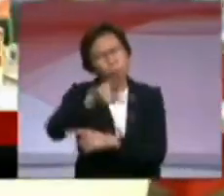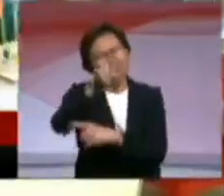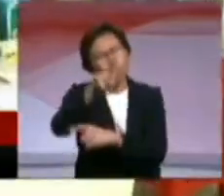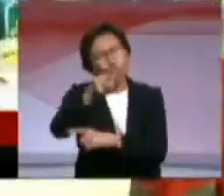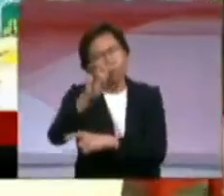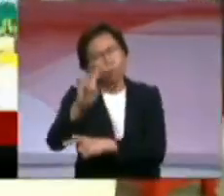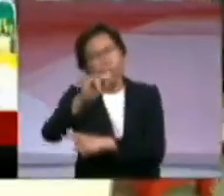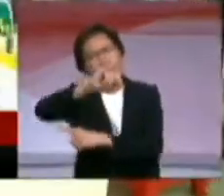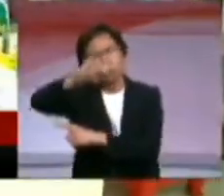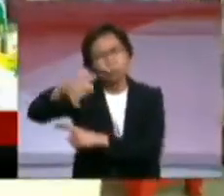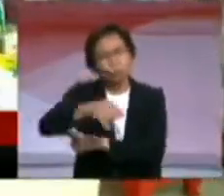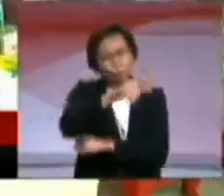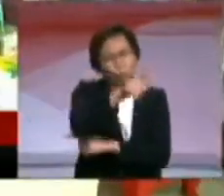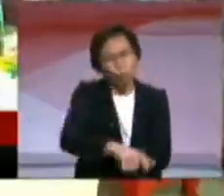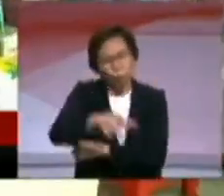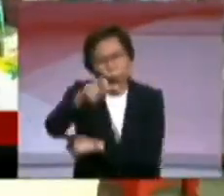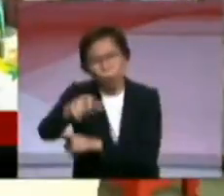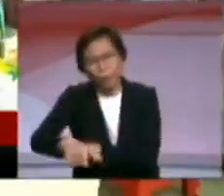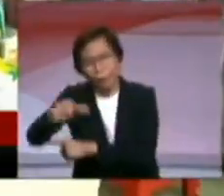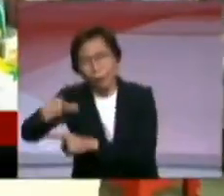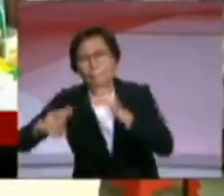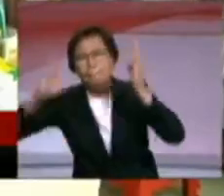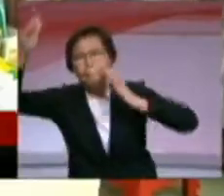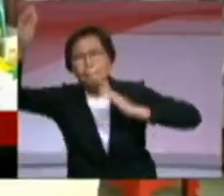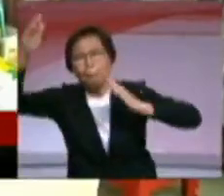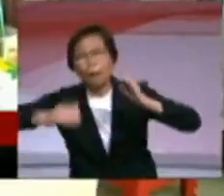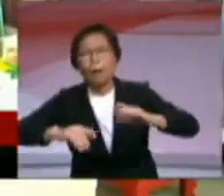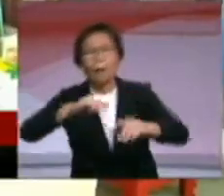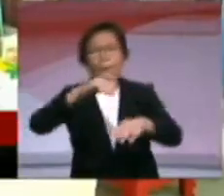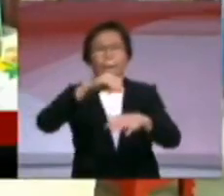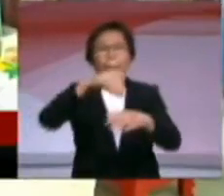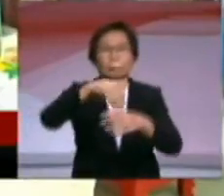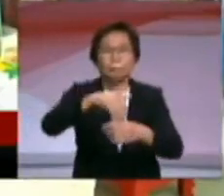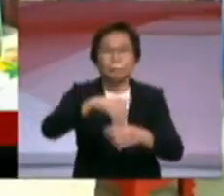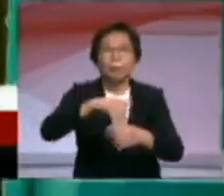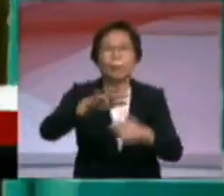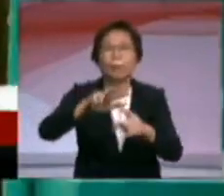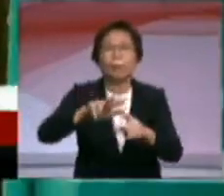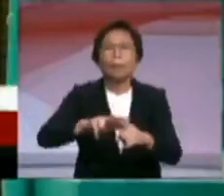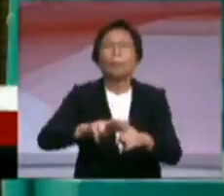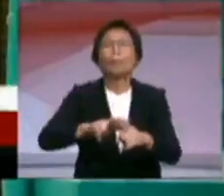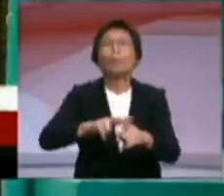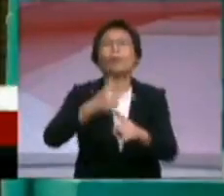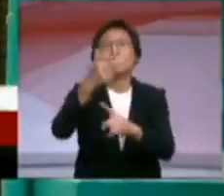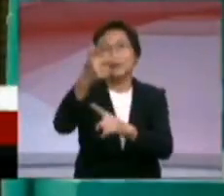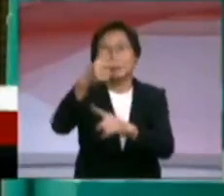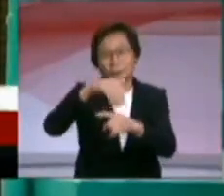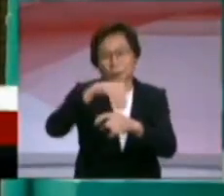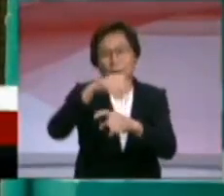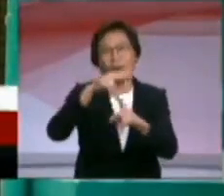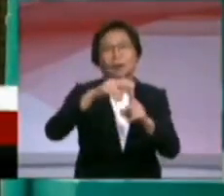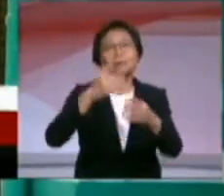27 juta penduduk Malaysia menjelang suku pertama tahun 2022.